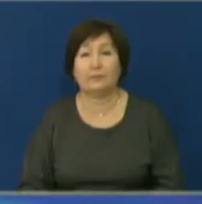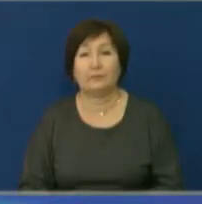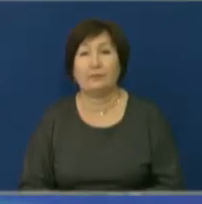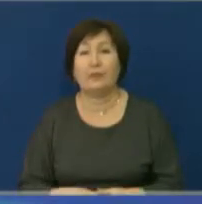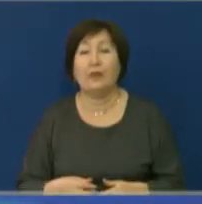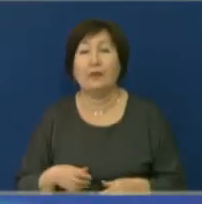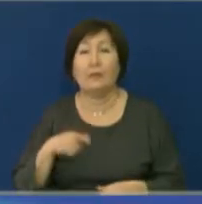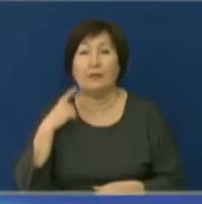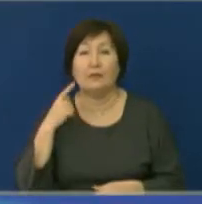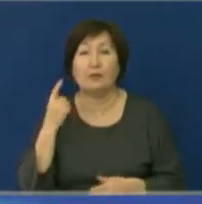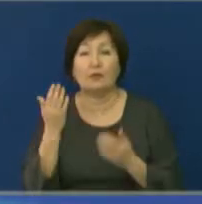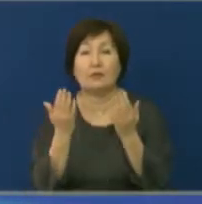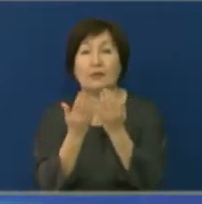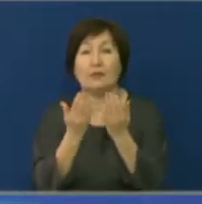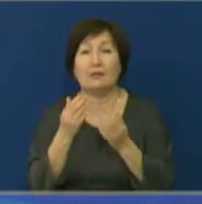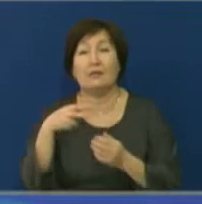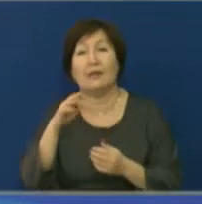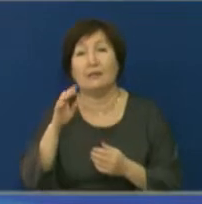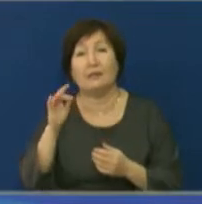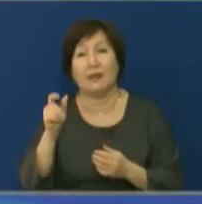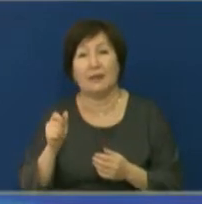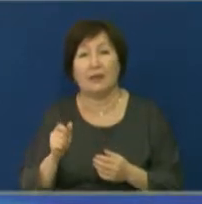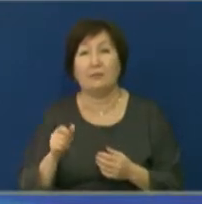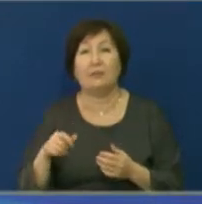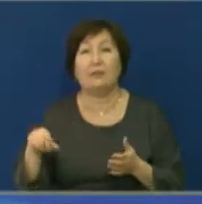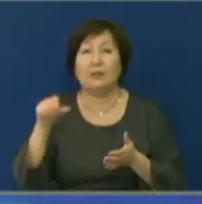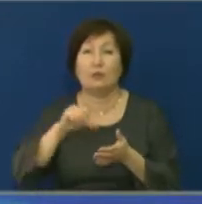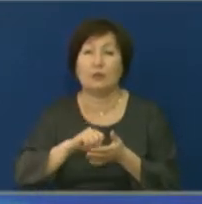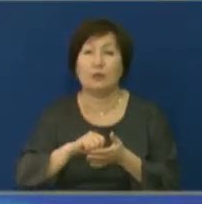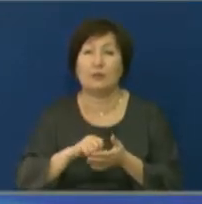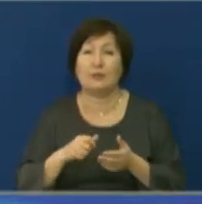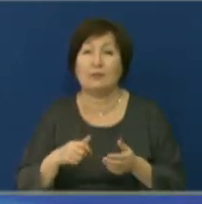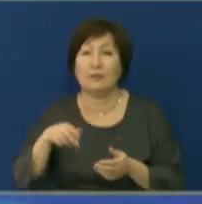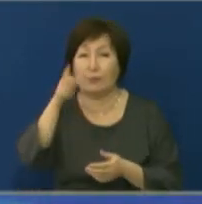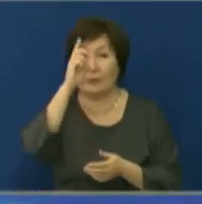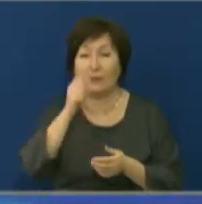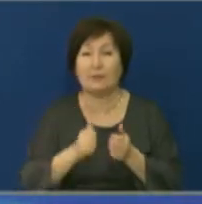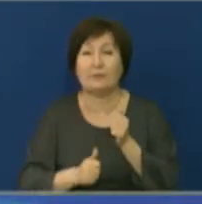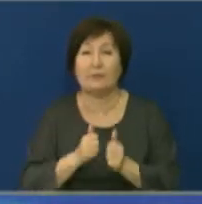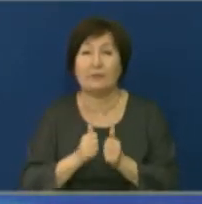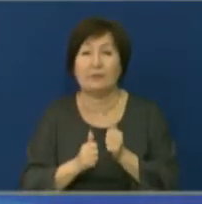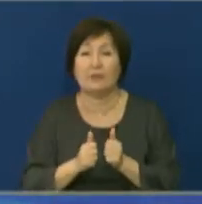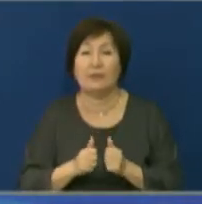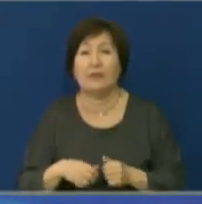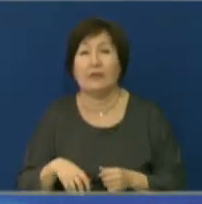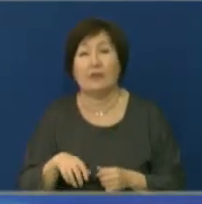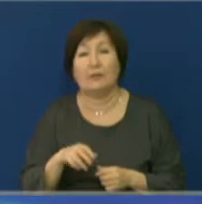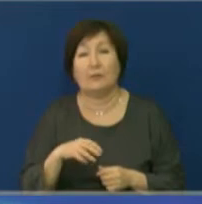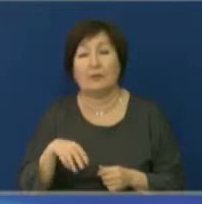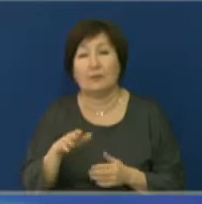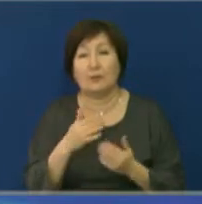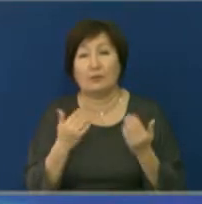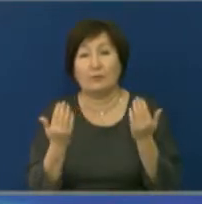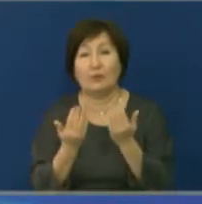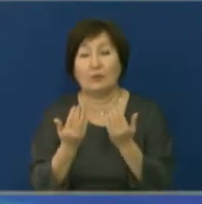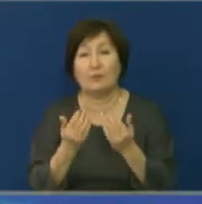Молодежный театр «Даригай» принял участие на республиканском театральном фестивале «Сын Шынболсын» имени Шербека Сыгая, где выступили со спектаклем